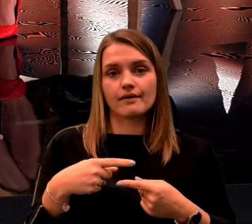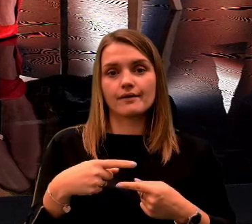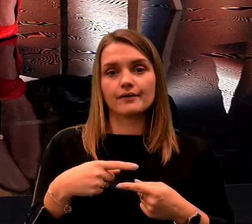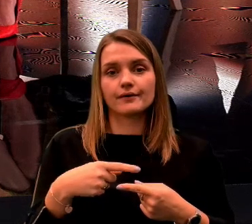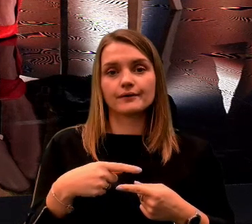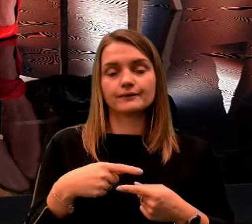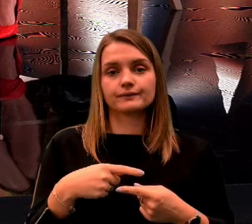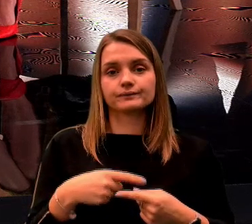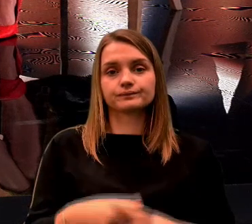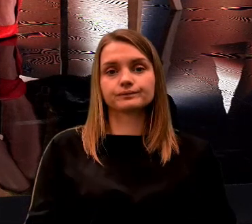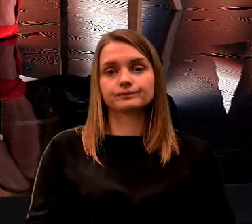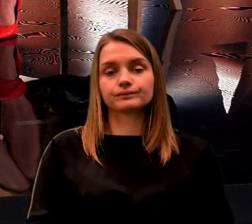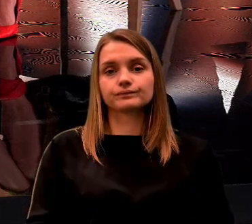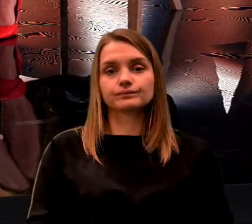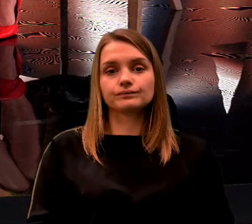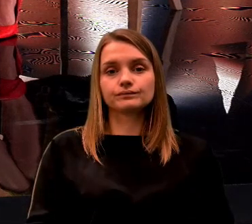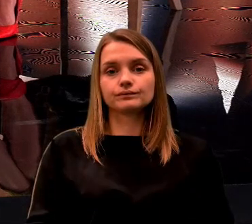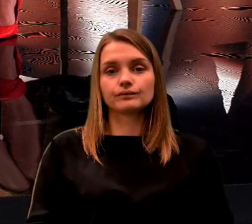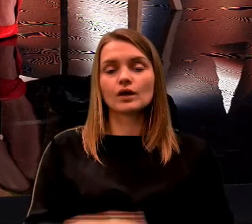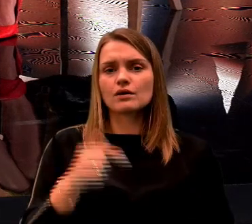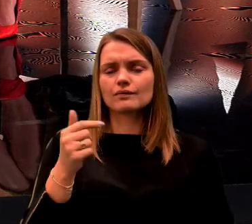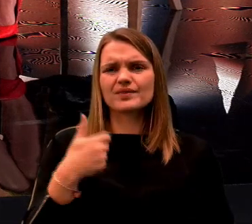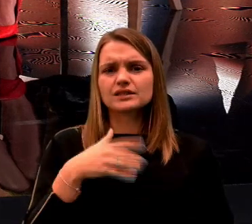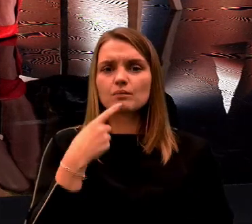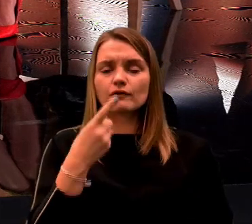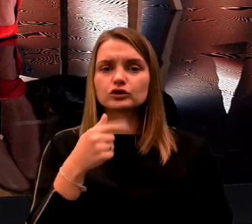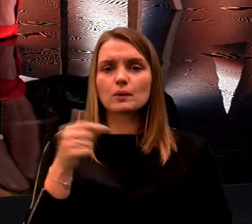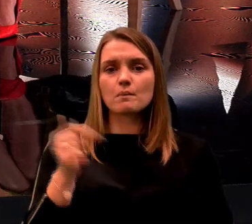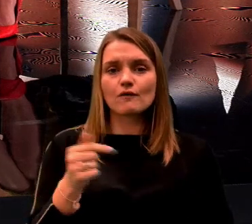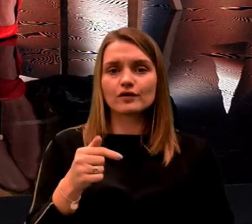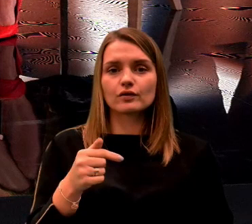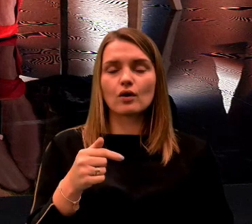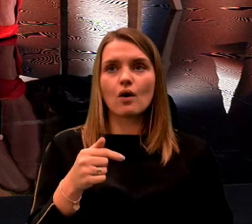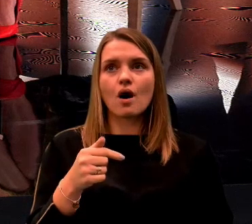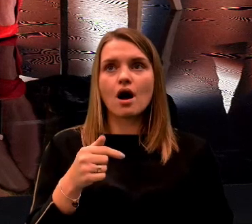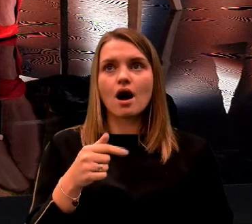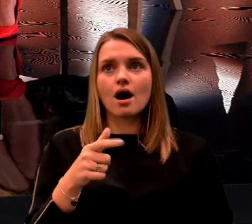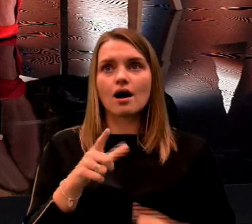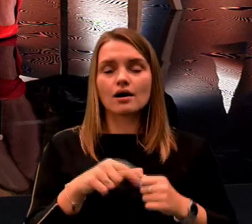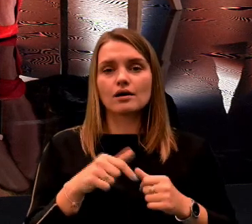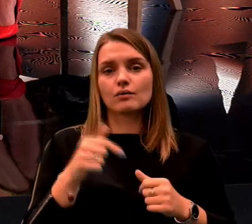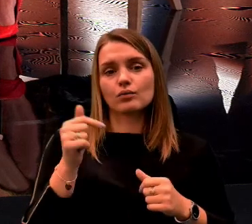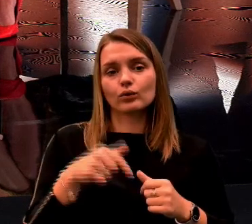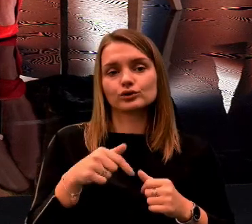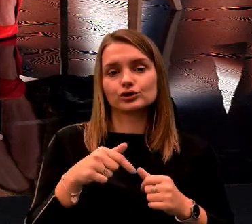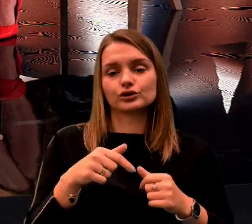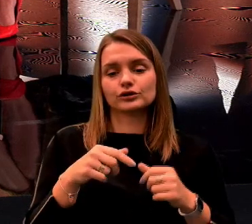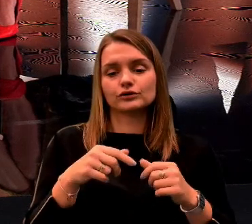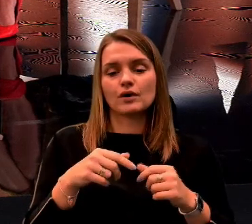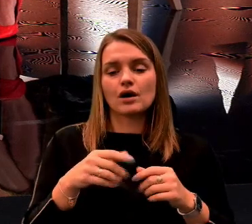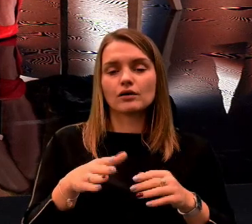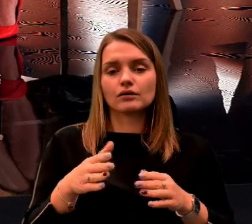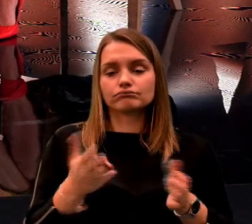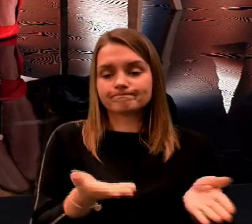chcę użyć pejoratywnego określenia, powinno, ale po prostu ustępuje miejsca kolejnej jakiejś tam generacji,